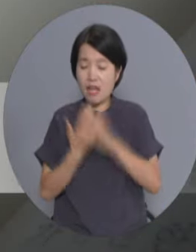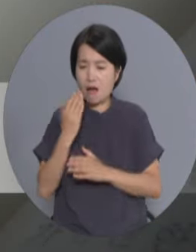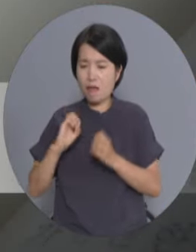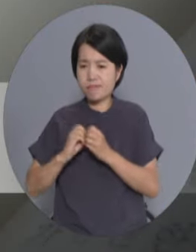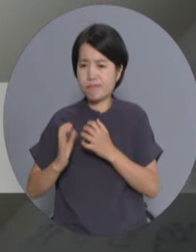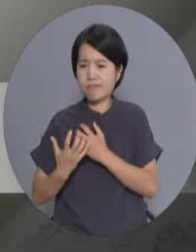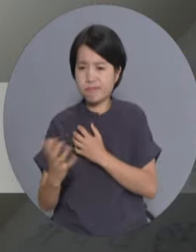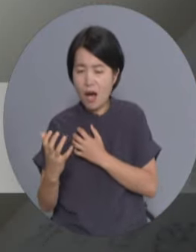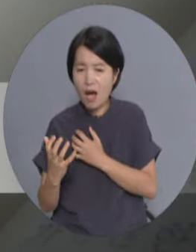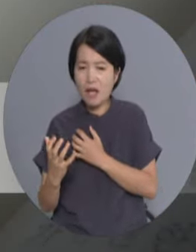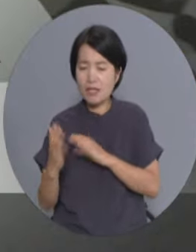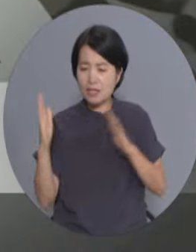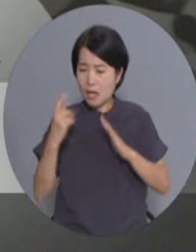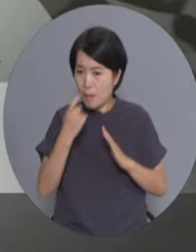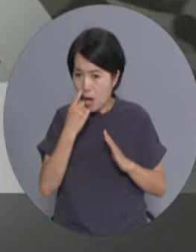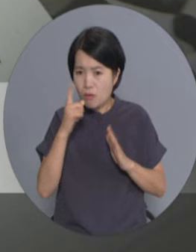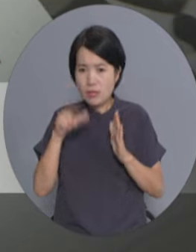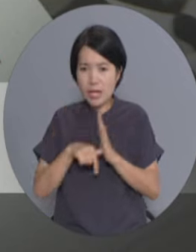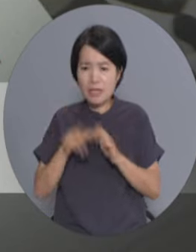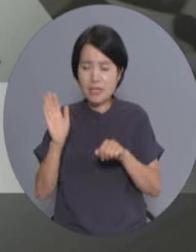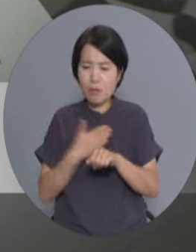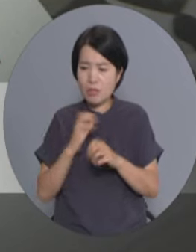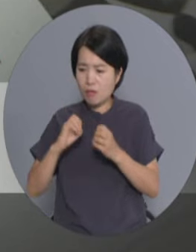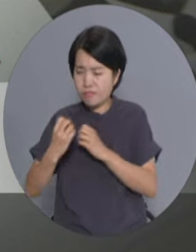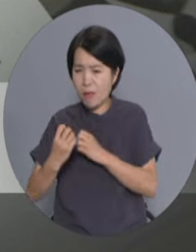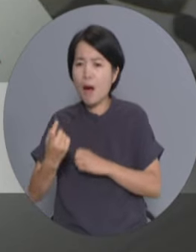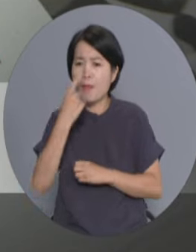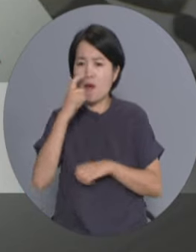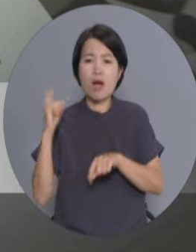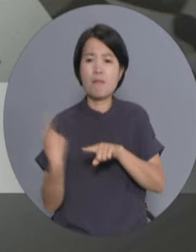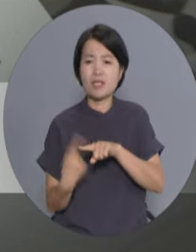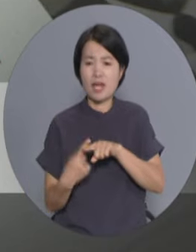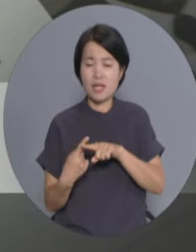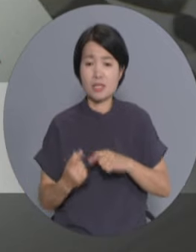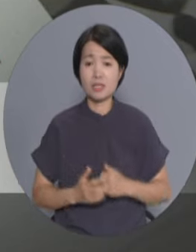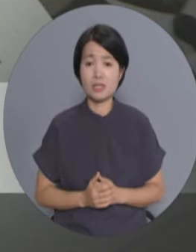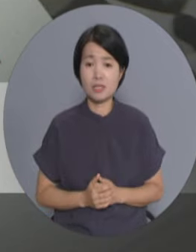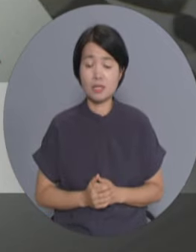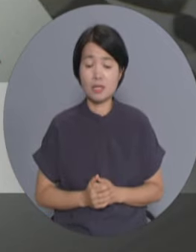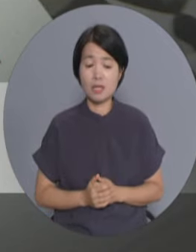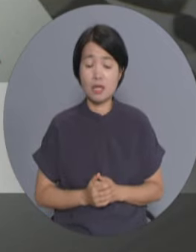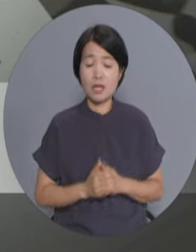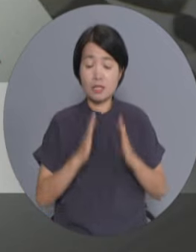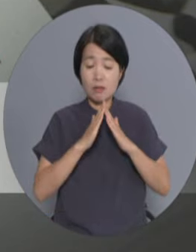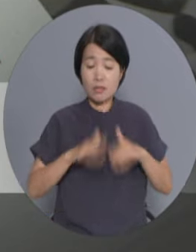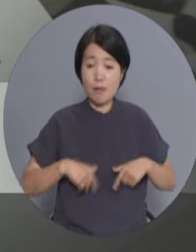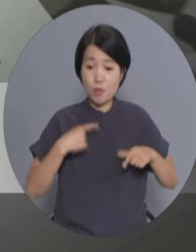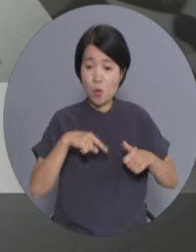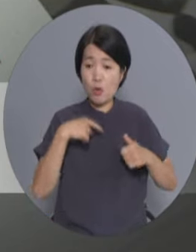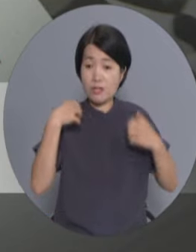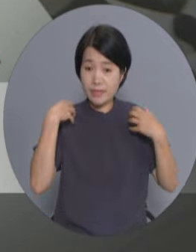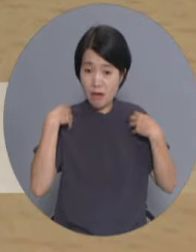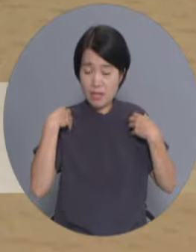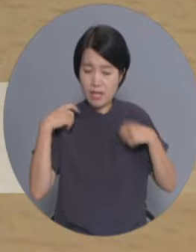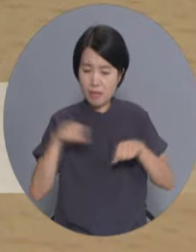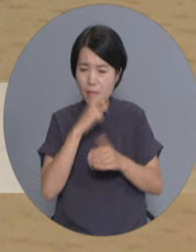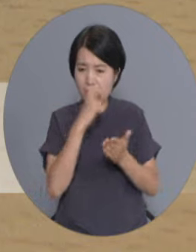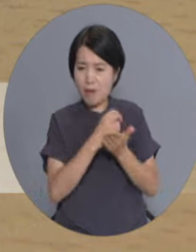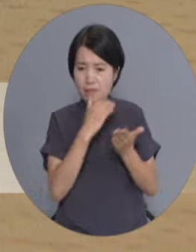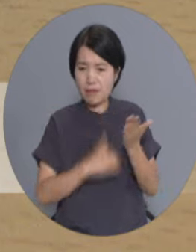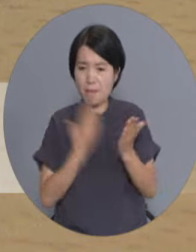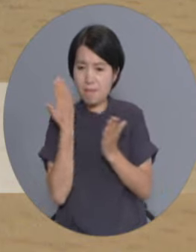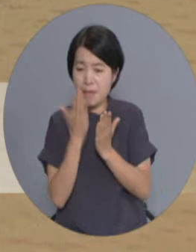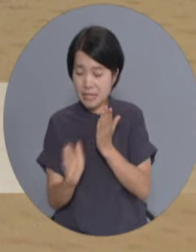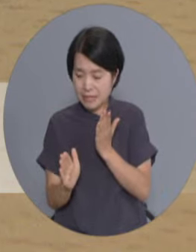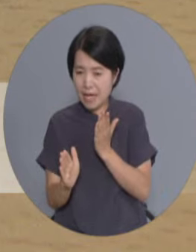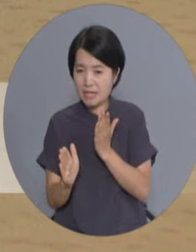학생들에게 잘못된 역사인식을 심어주는 것이라고 밝혔습니다. 이어 전남교육청 등이 여순사건 특별법 취지에 맞지